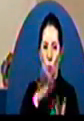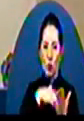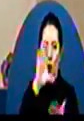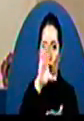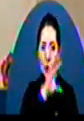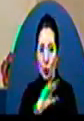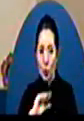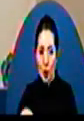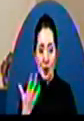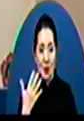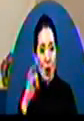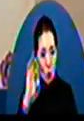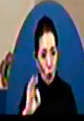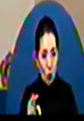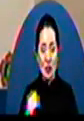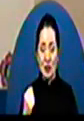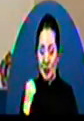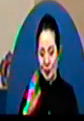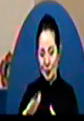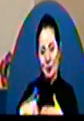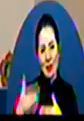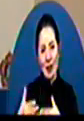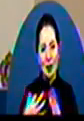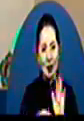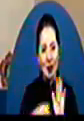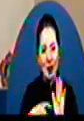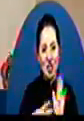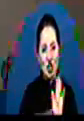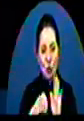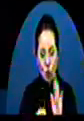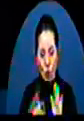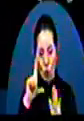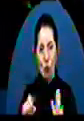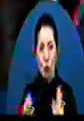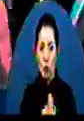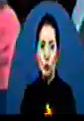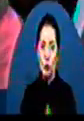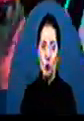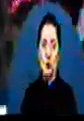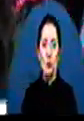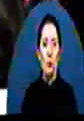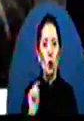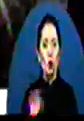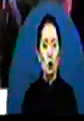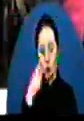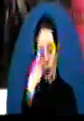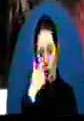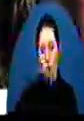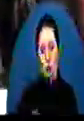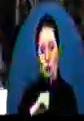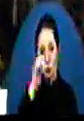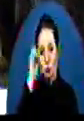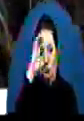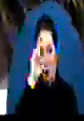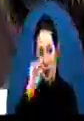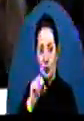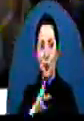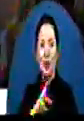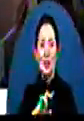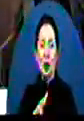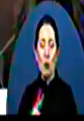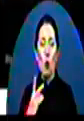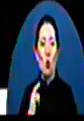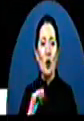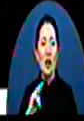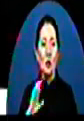хамтдаа хийж чадлаа. Ирэх жил 80-90% бууруулах бололцоо байгаа. Мөн өнөөдөр Монгол Улсын Ерөнхий сайд Монгол Ардын намын дарга Ухнаагийн